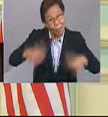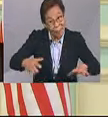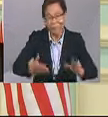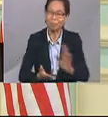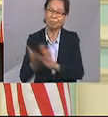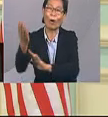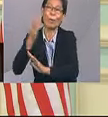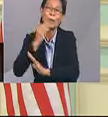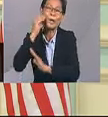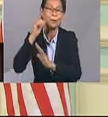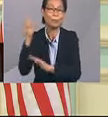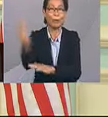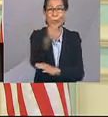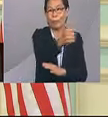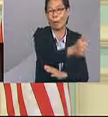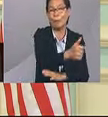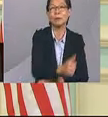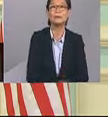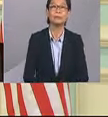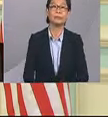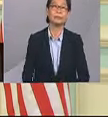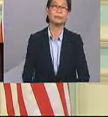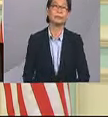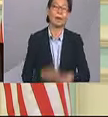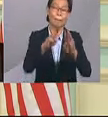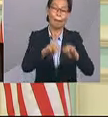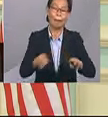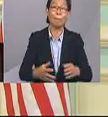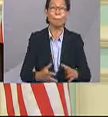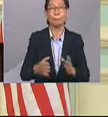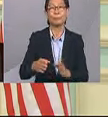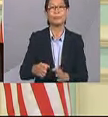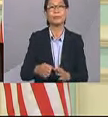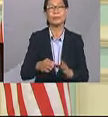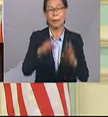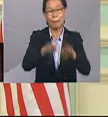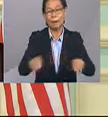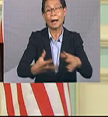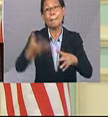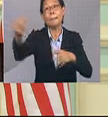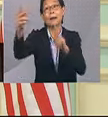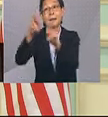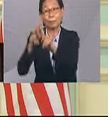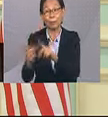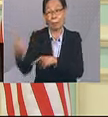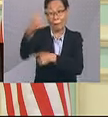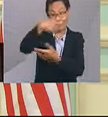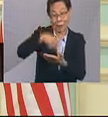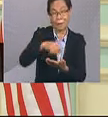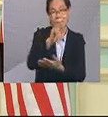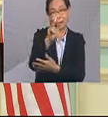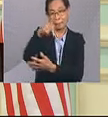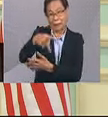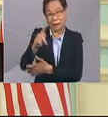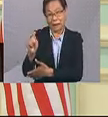masing-masing. Mengenai pergerakan pelajar yang pulang ke kampung, hari ini